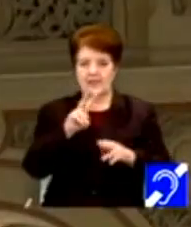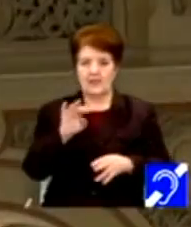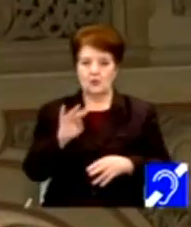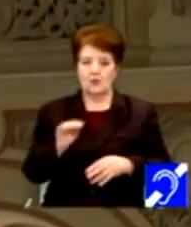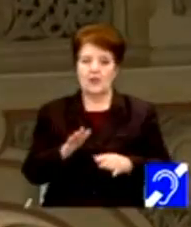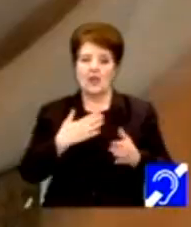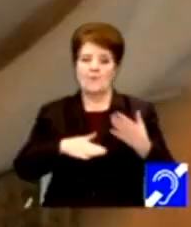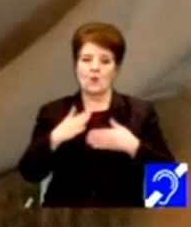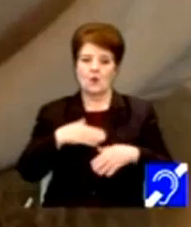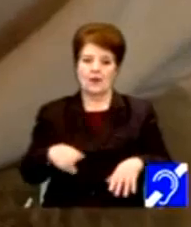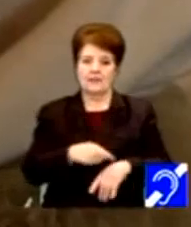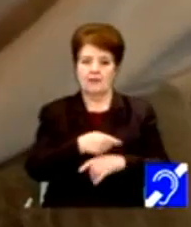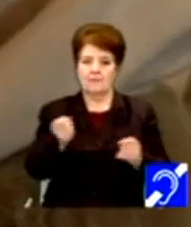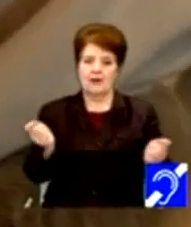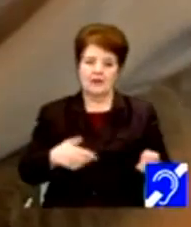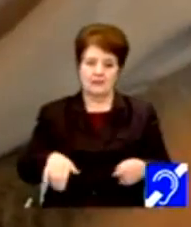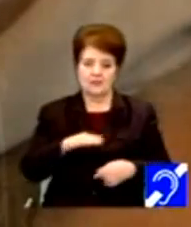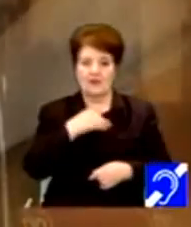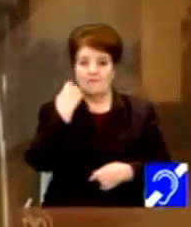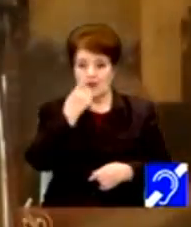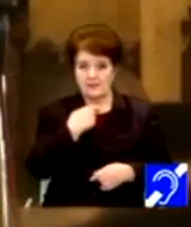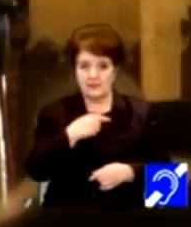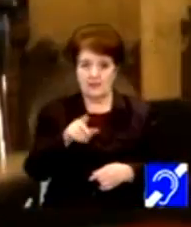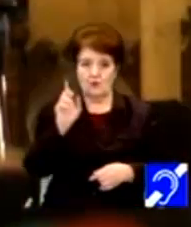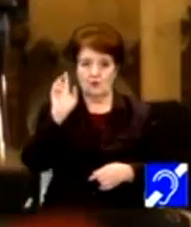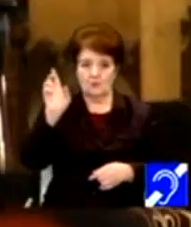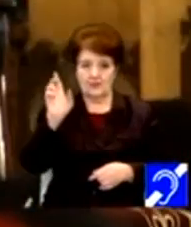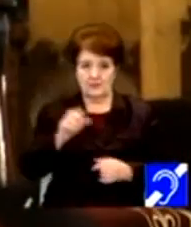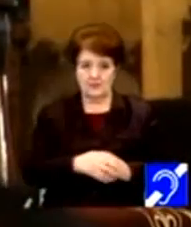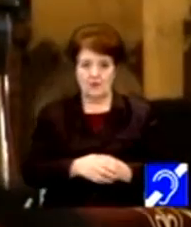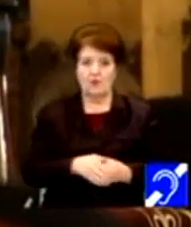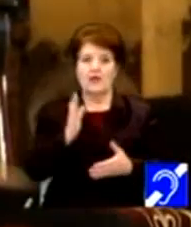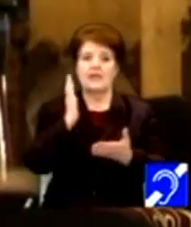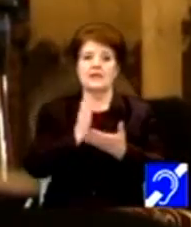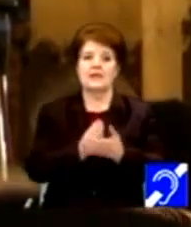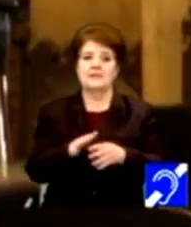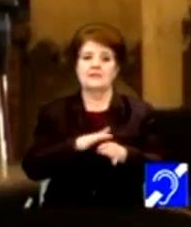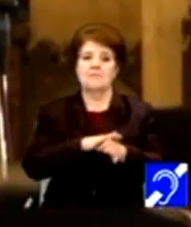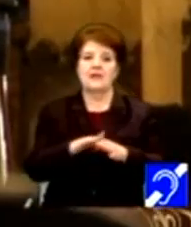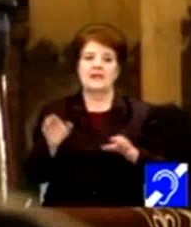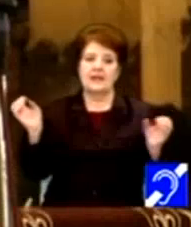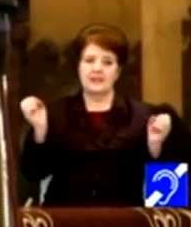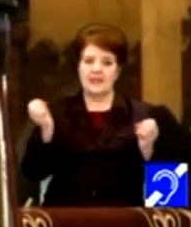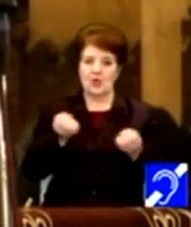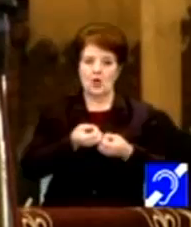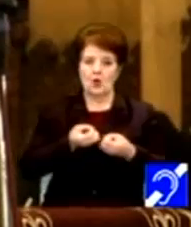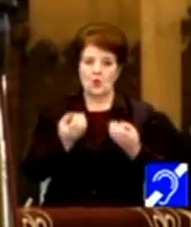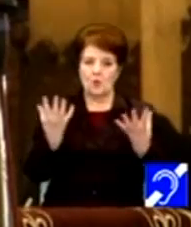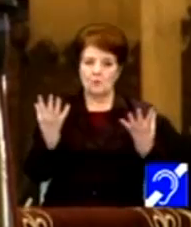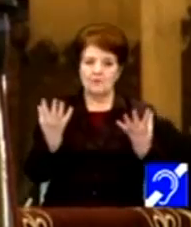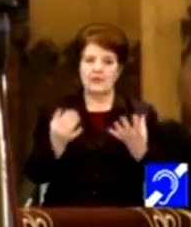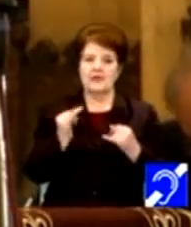bucurie celor din jur. Fața lui Dumnezeu este plină de lumină și